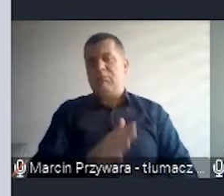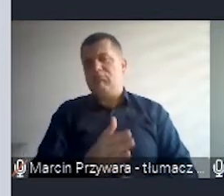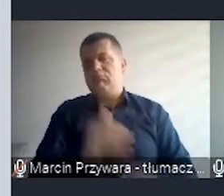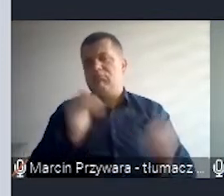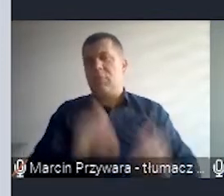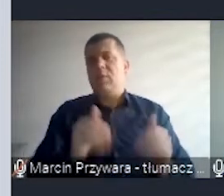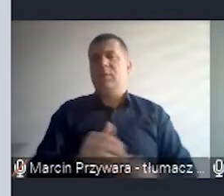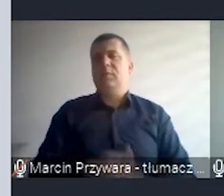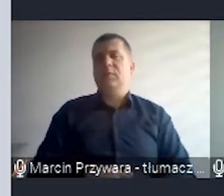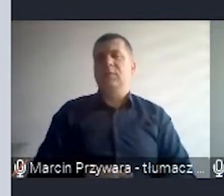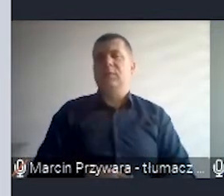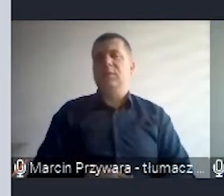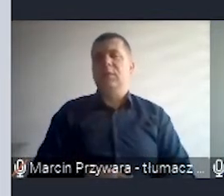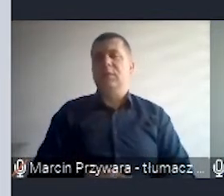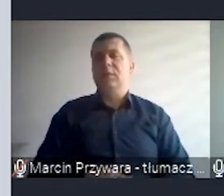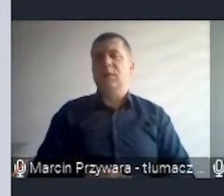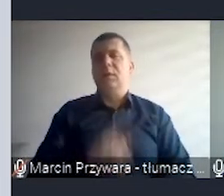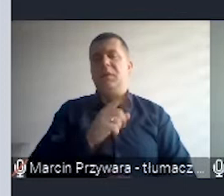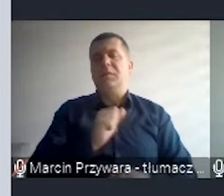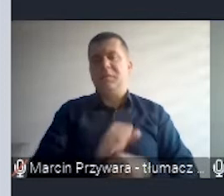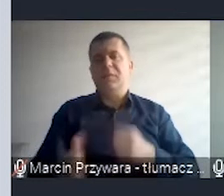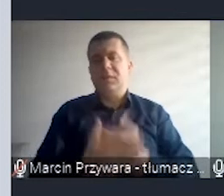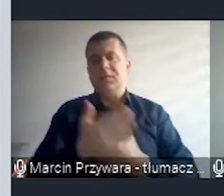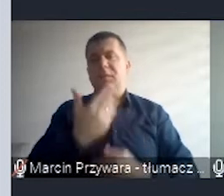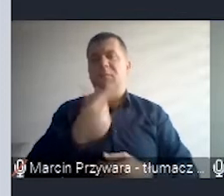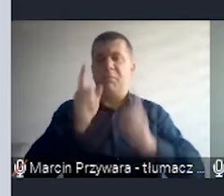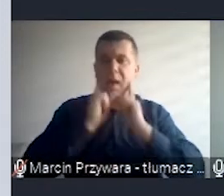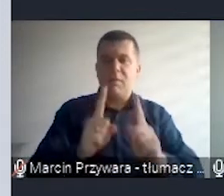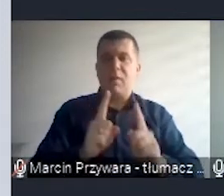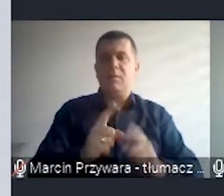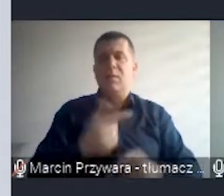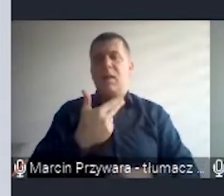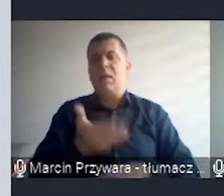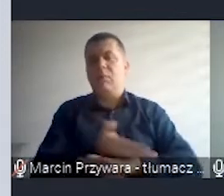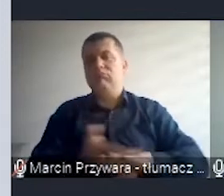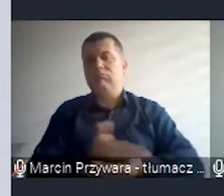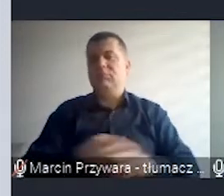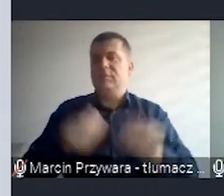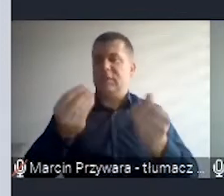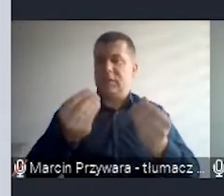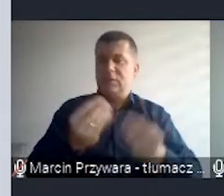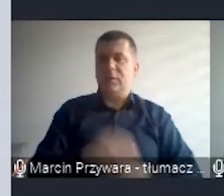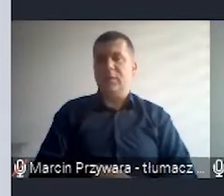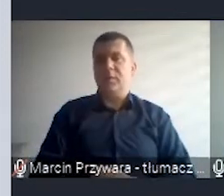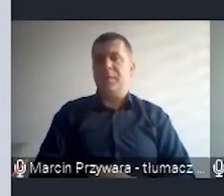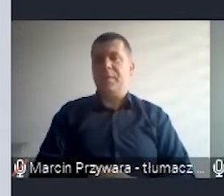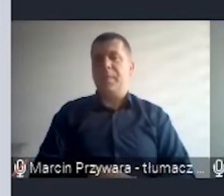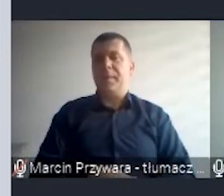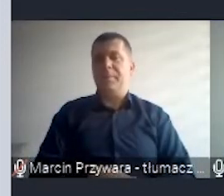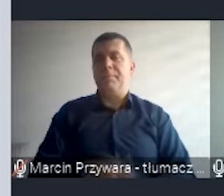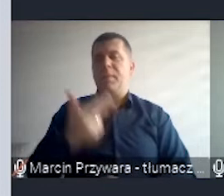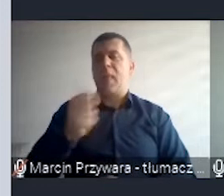podatne na wystąpienie ewentualnych nieprawidłowości i nadużyć w finansowych, zwłaszcza